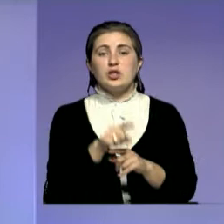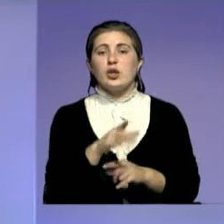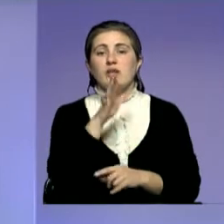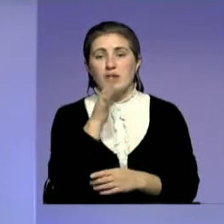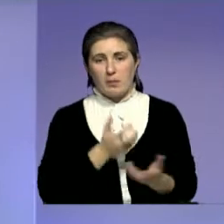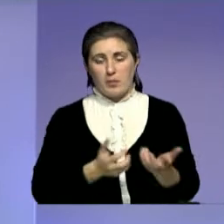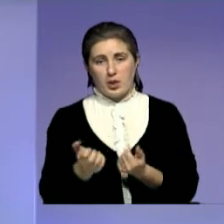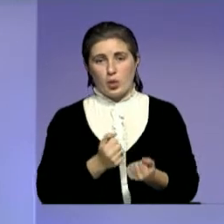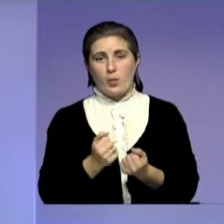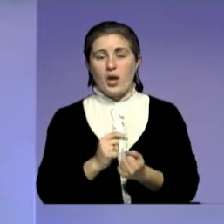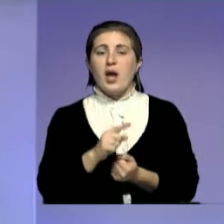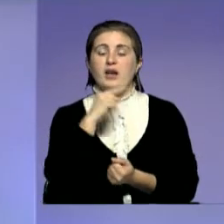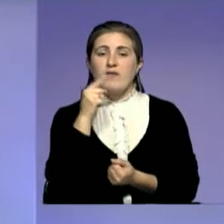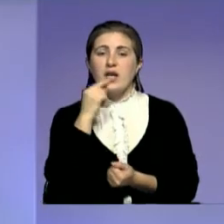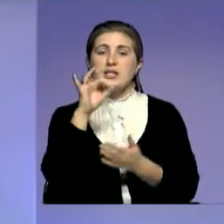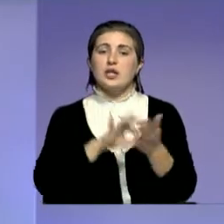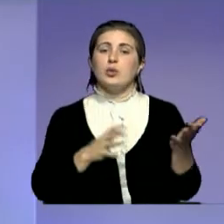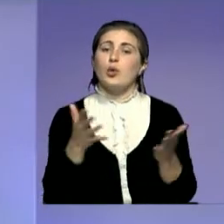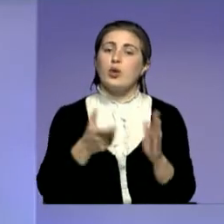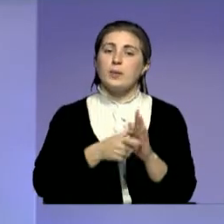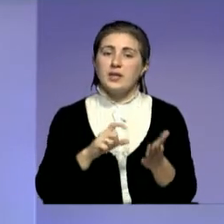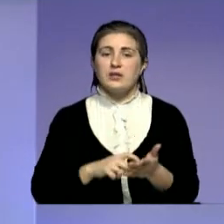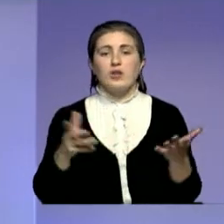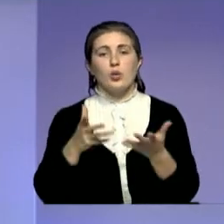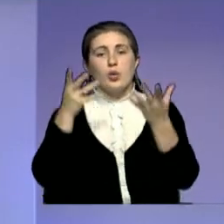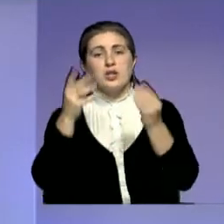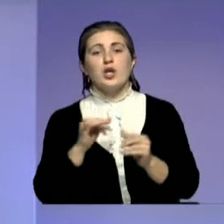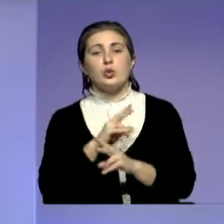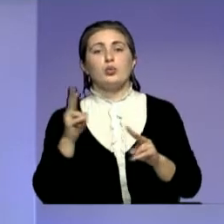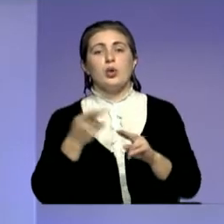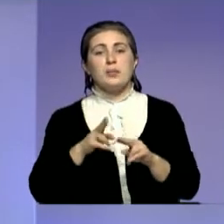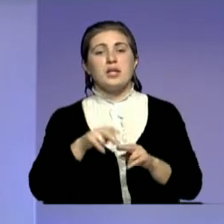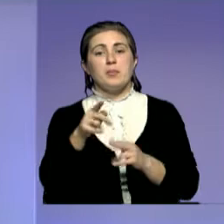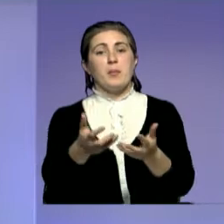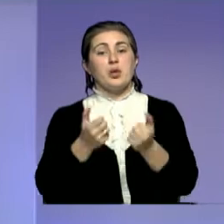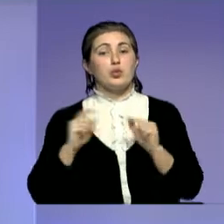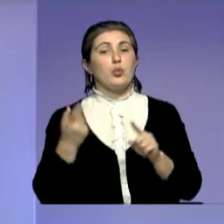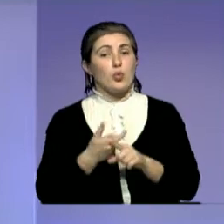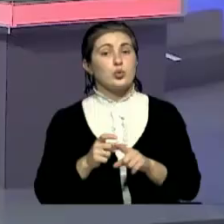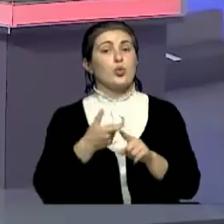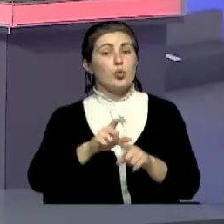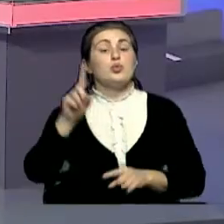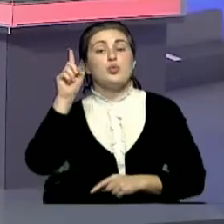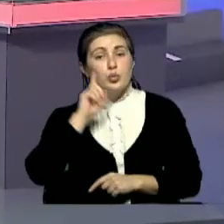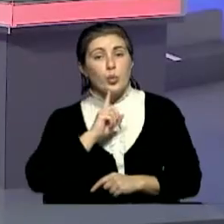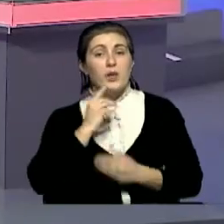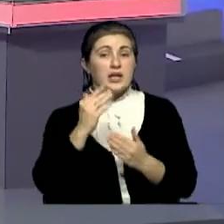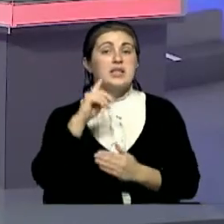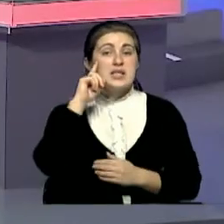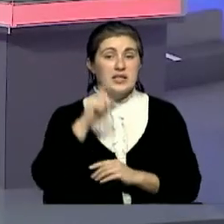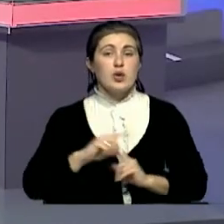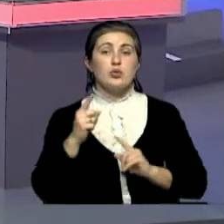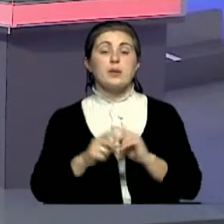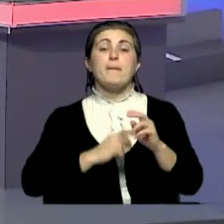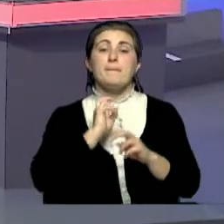приема, там говорят тебе сразу, какой кабинет, в какой день и кто именно тебя примет, что очень-очень удобно. То есть ты знаешь, что ты